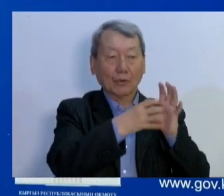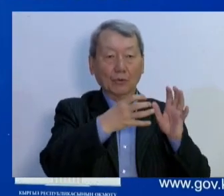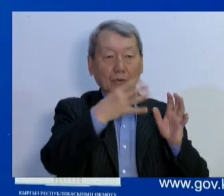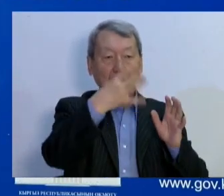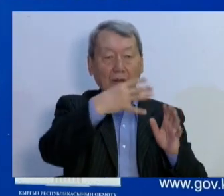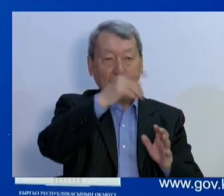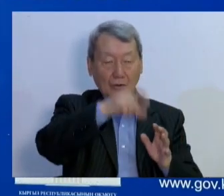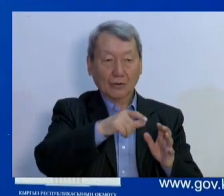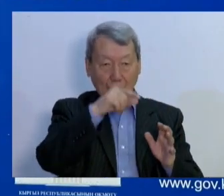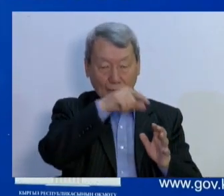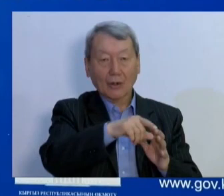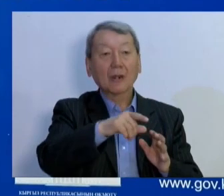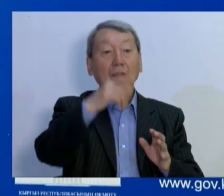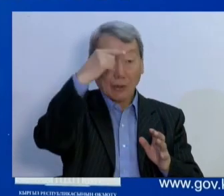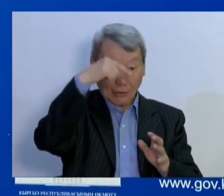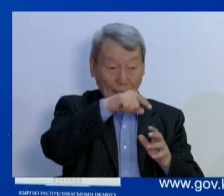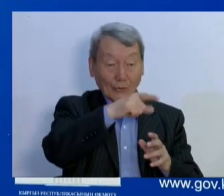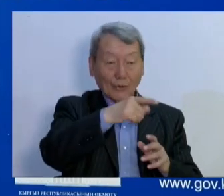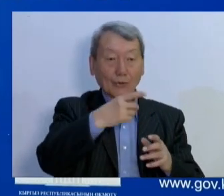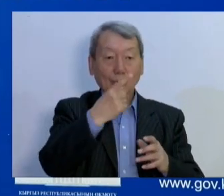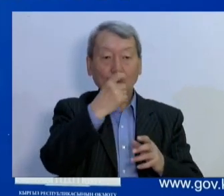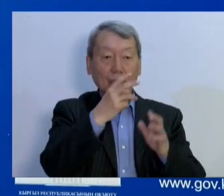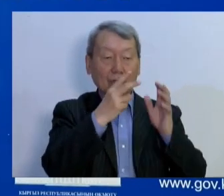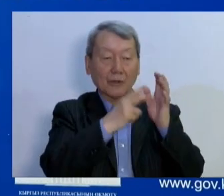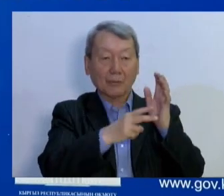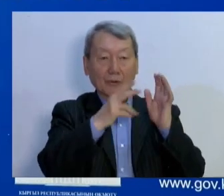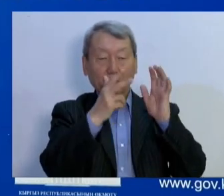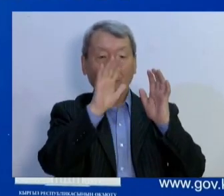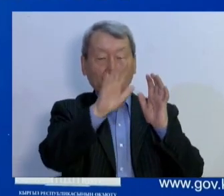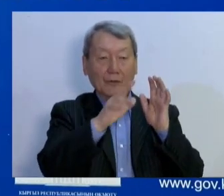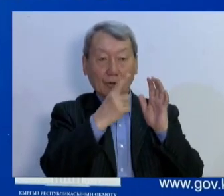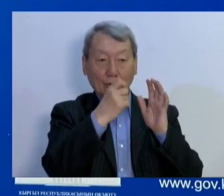1940 адам турат. Ошонун ичинен мына 175